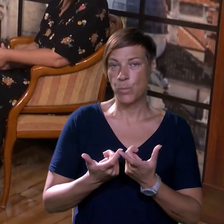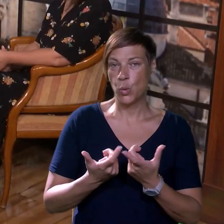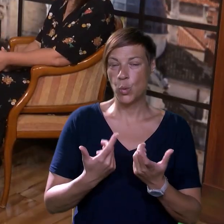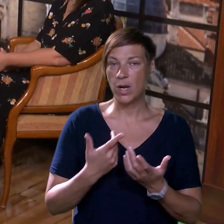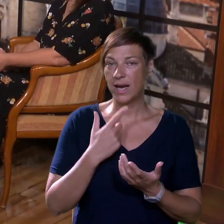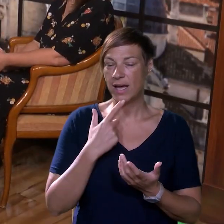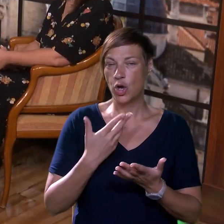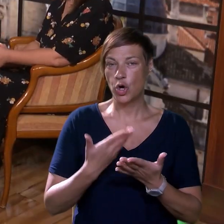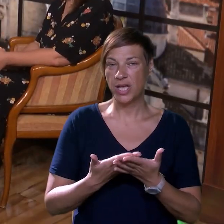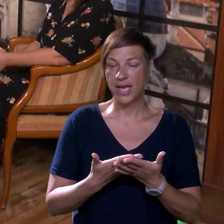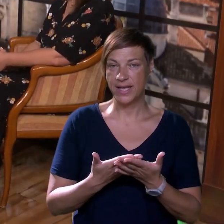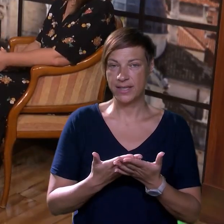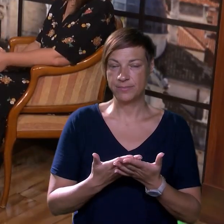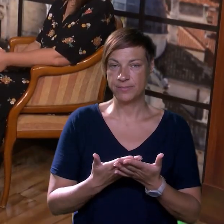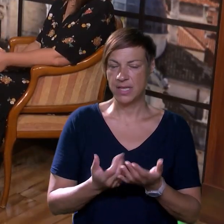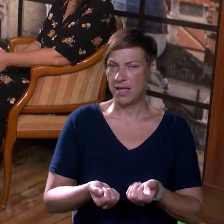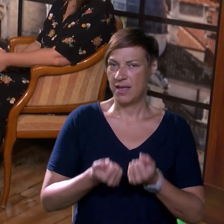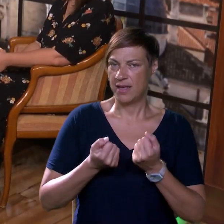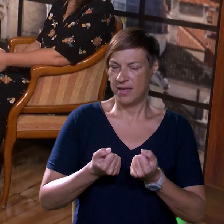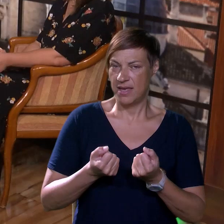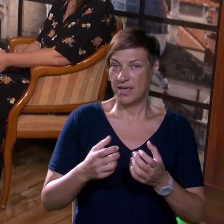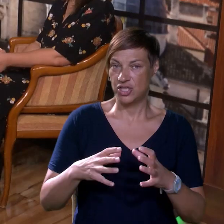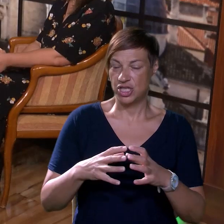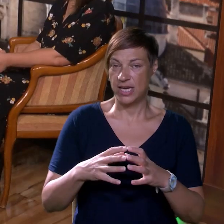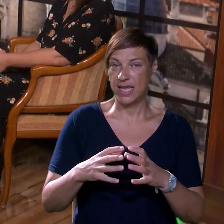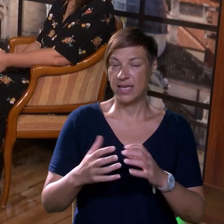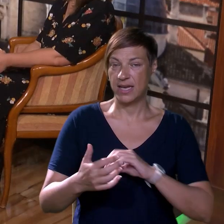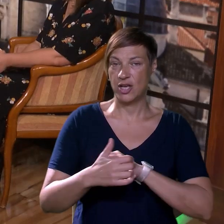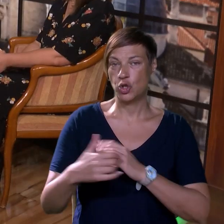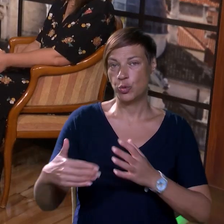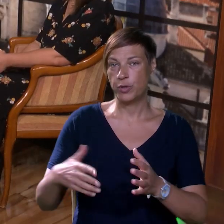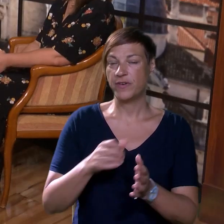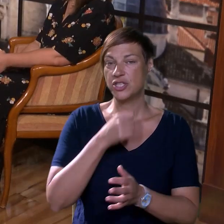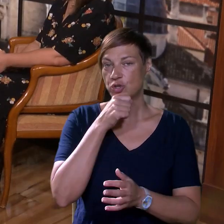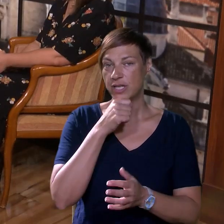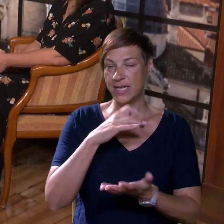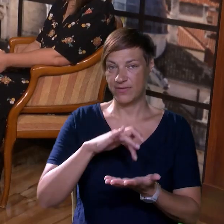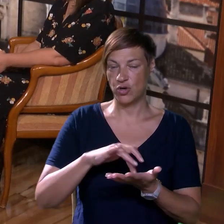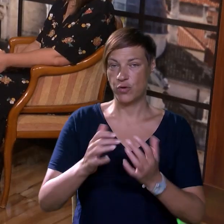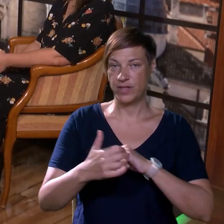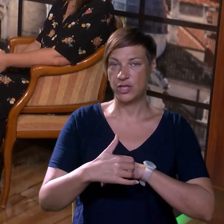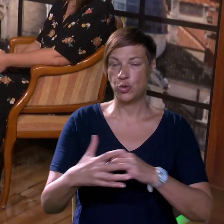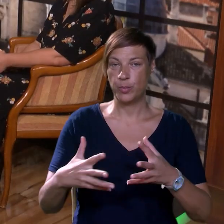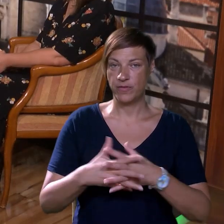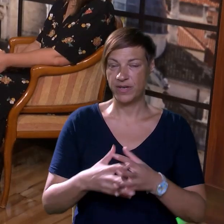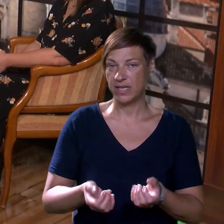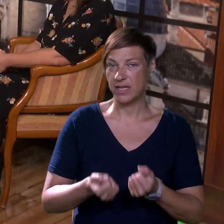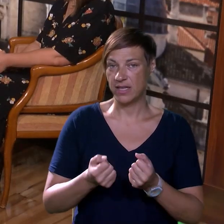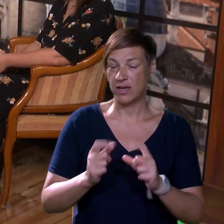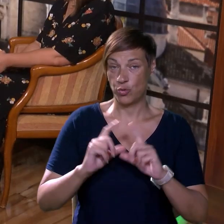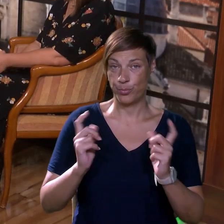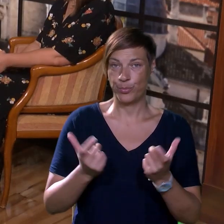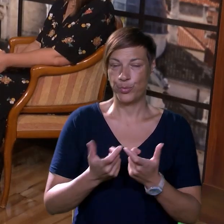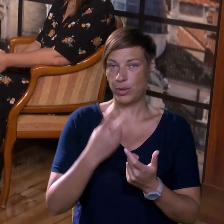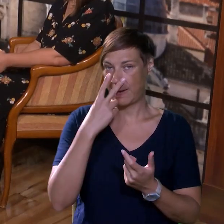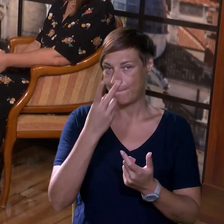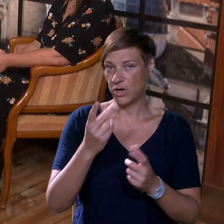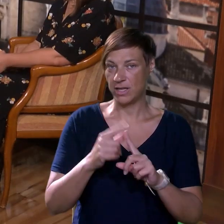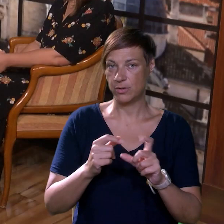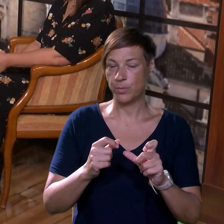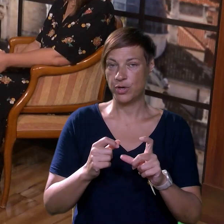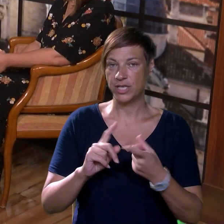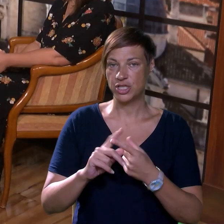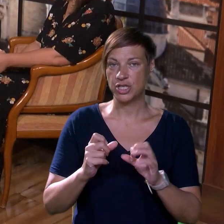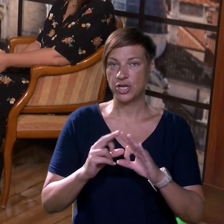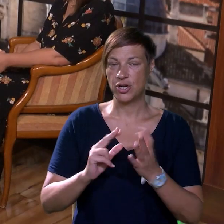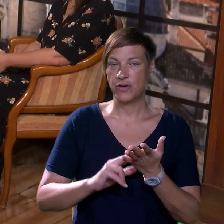Pula koja je jača regija nego Dubrovačko-neretvanska. Ovdje je Dubrovni grad jak, a u Puli, pogledajte, to su Poreč,